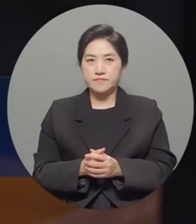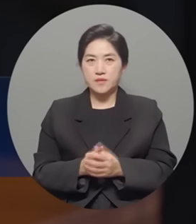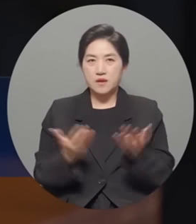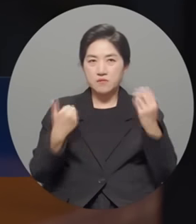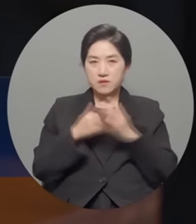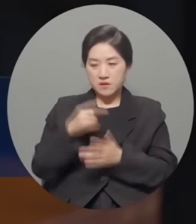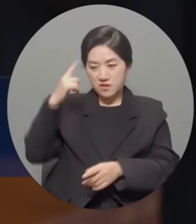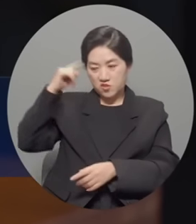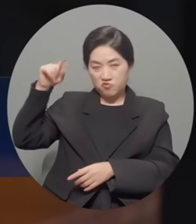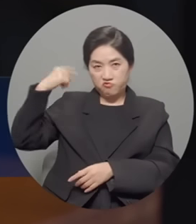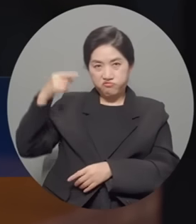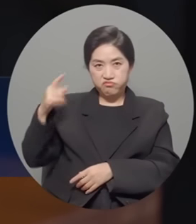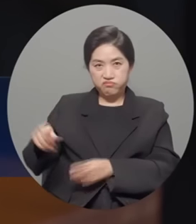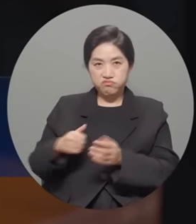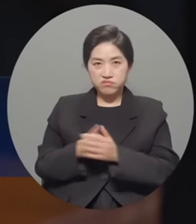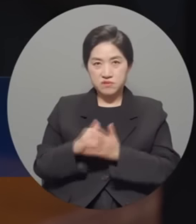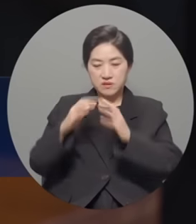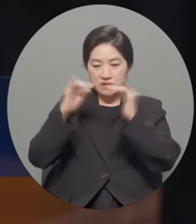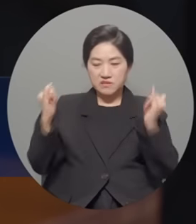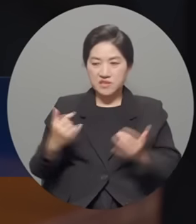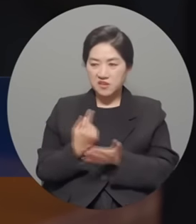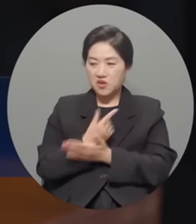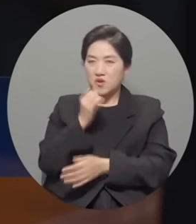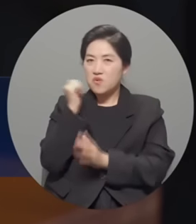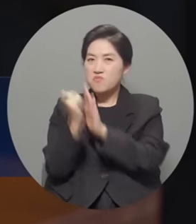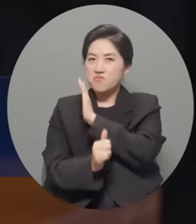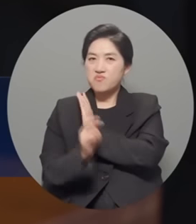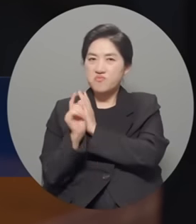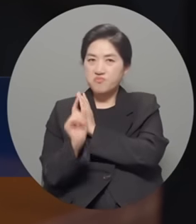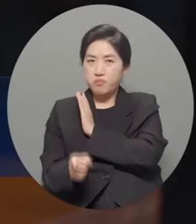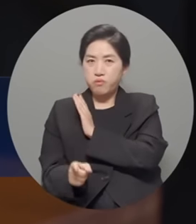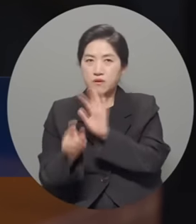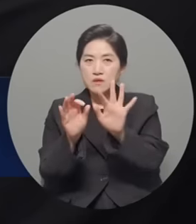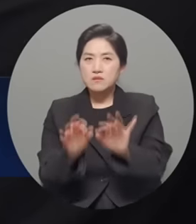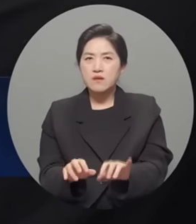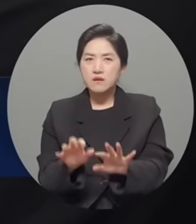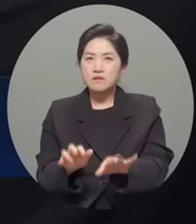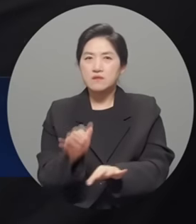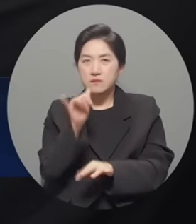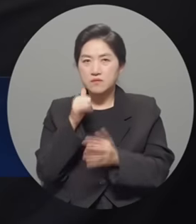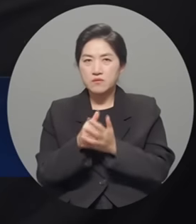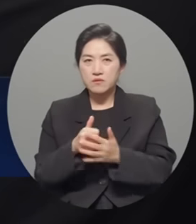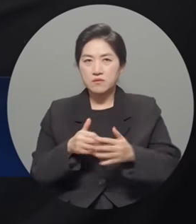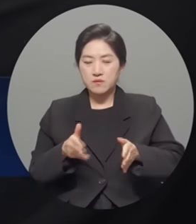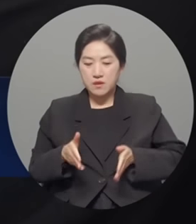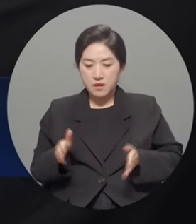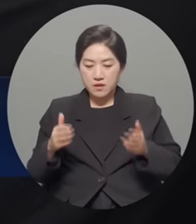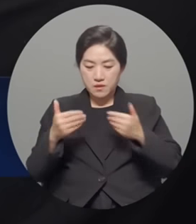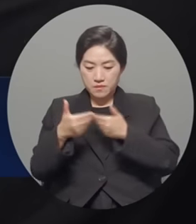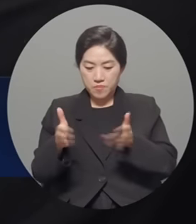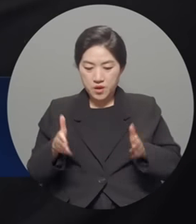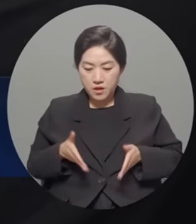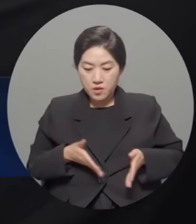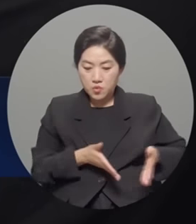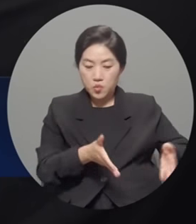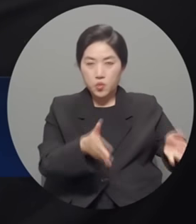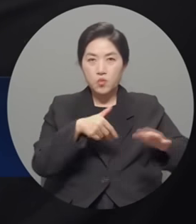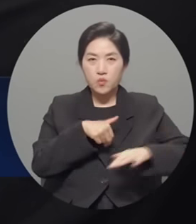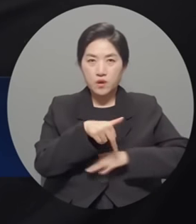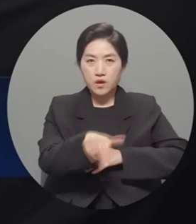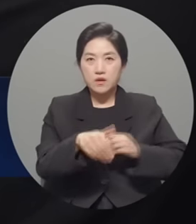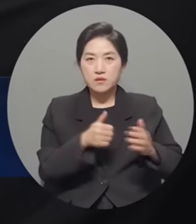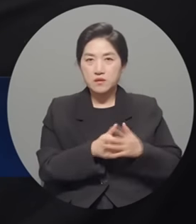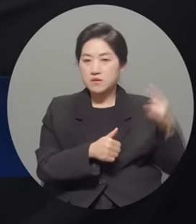정신병자네, 뭐 사회 부적응자네 뭐 이런 댓글들이 있었습니다. 복도를 지날 때면